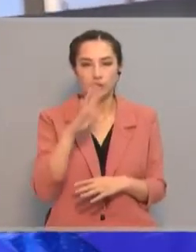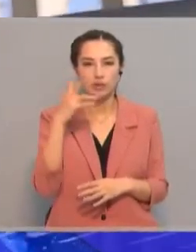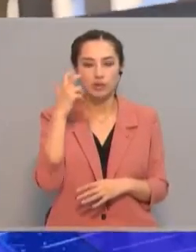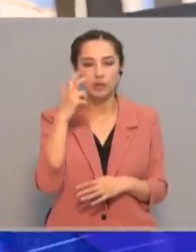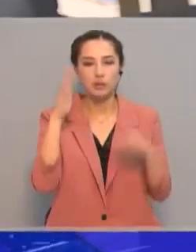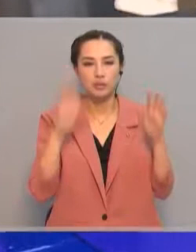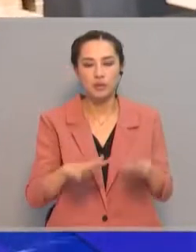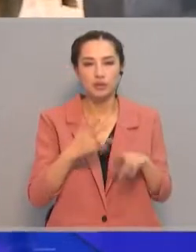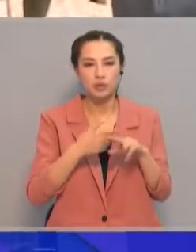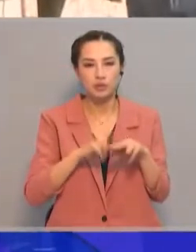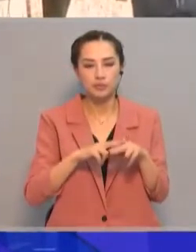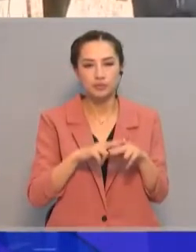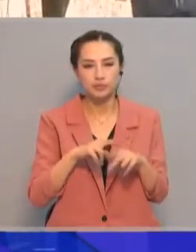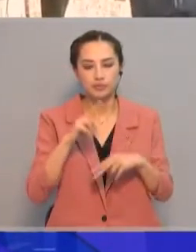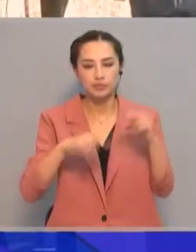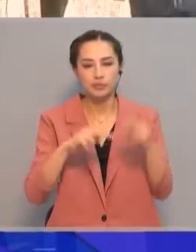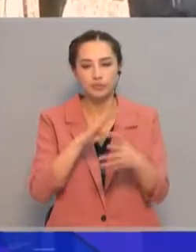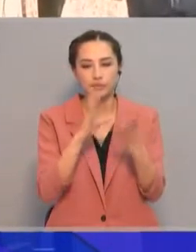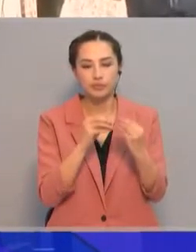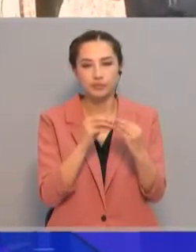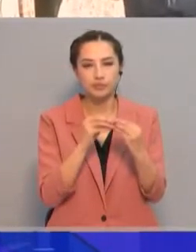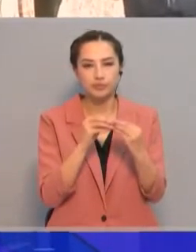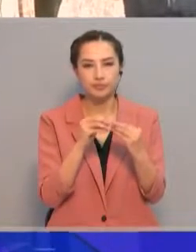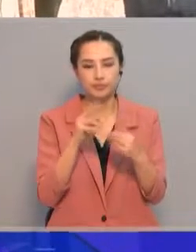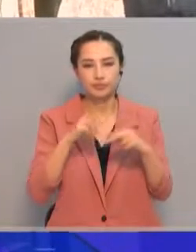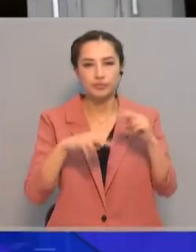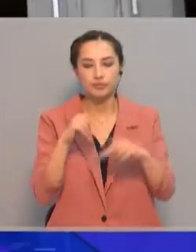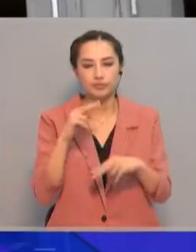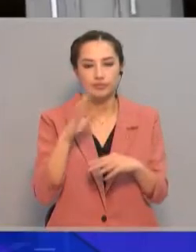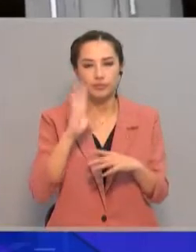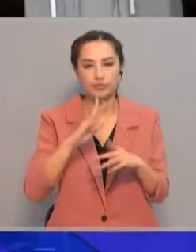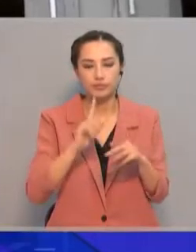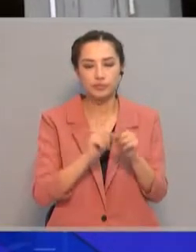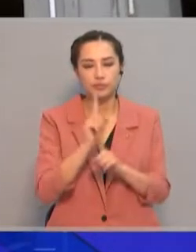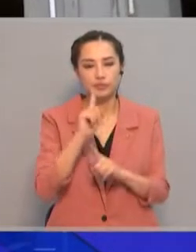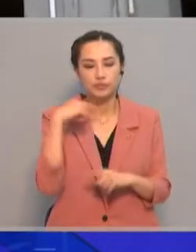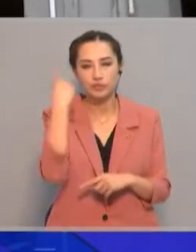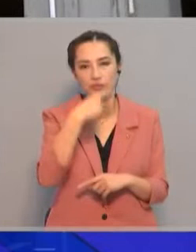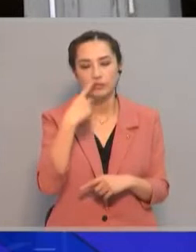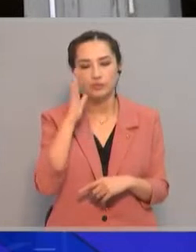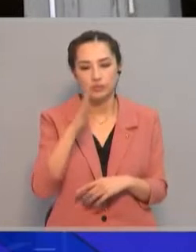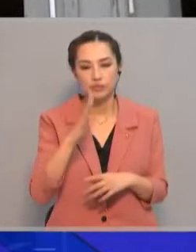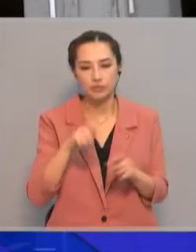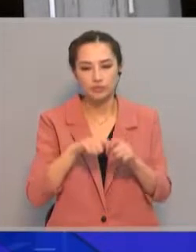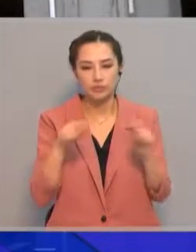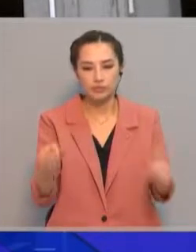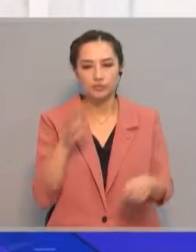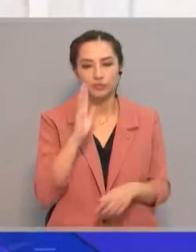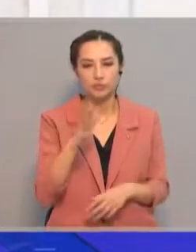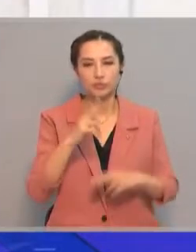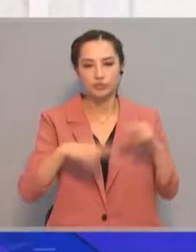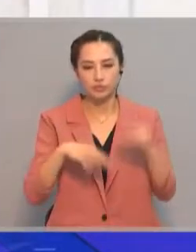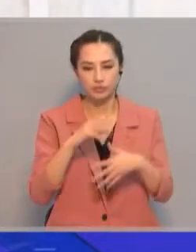мест начали строить в июле этого года. Ожидается, что объект сдадут в эксплуатацию в начале следующего учебного года.